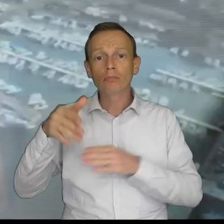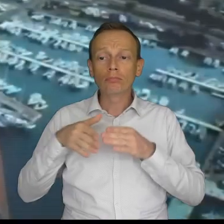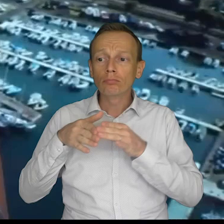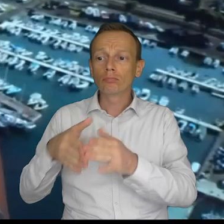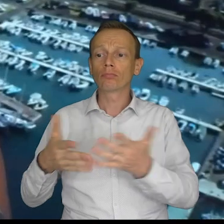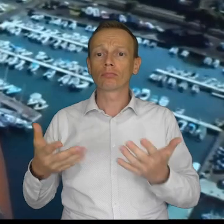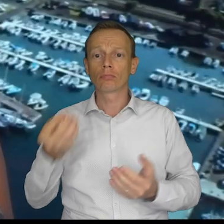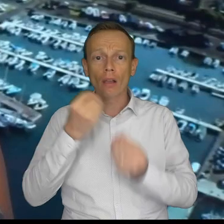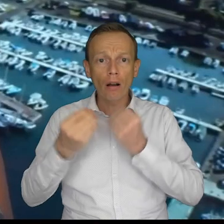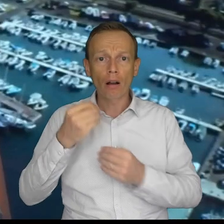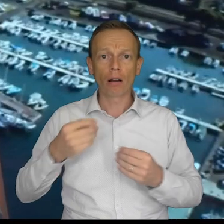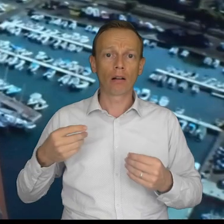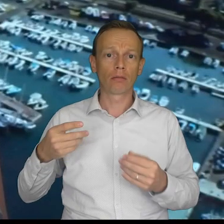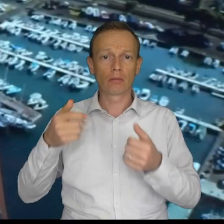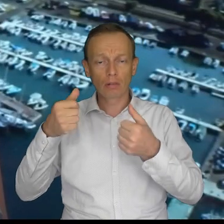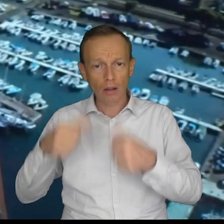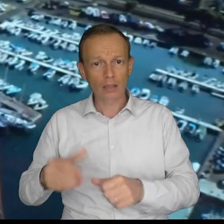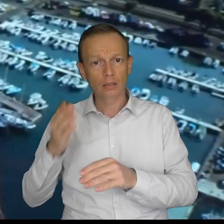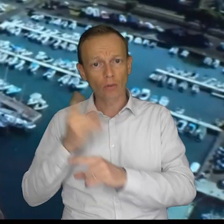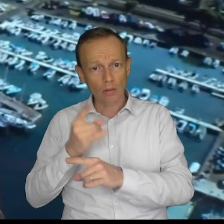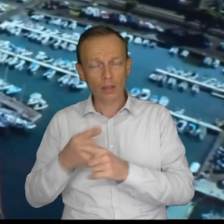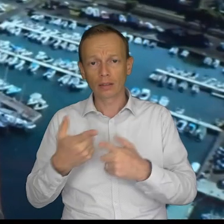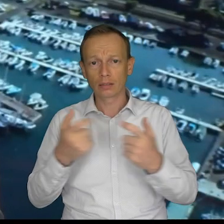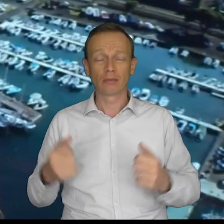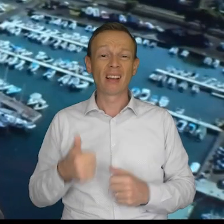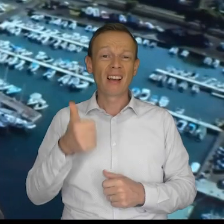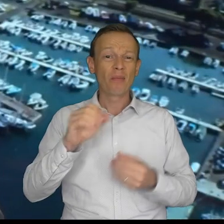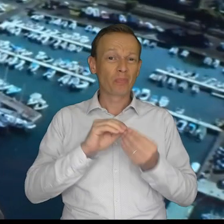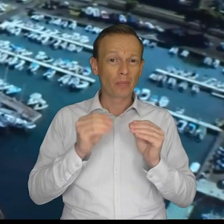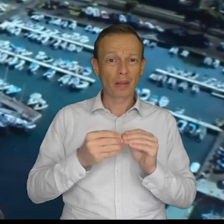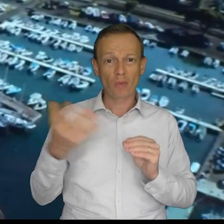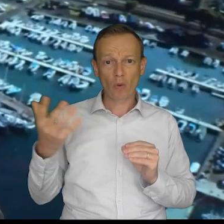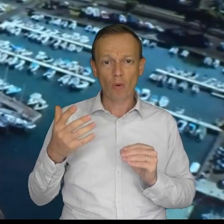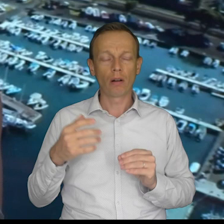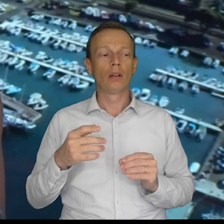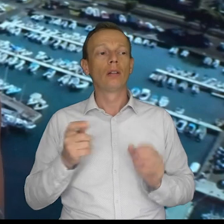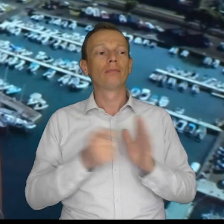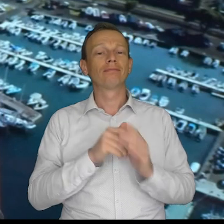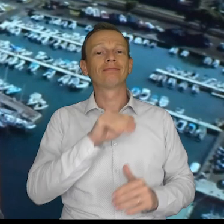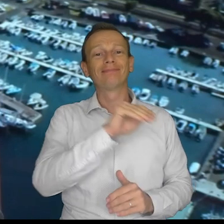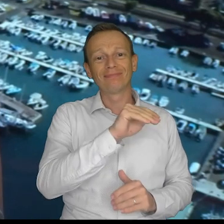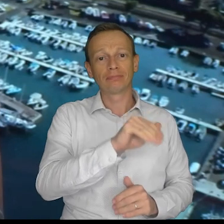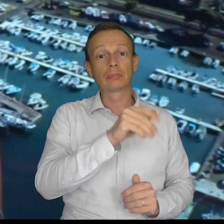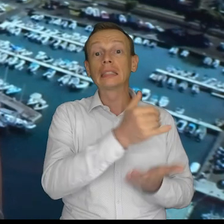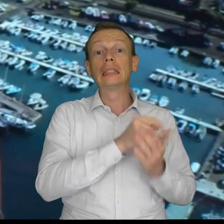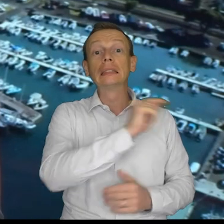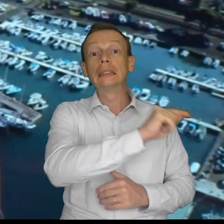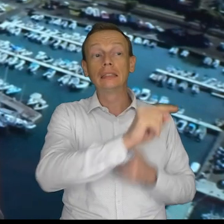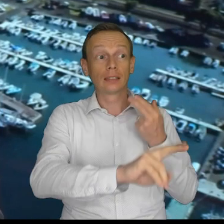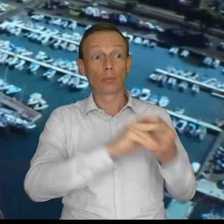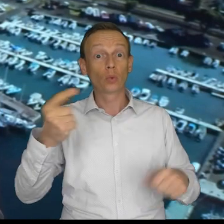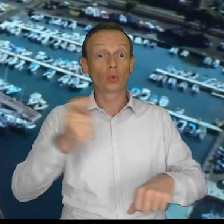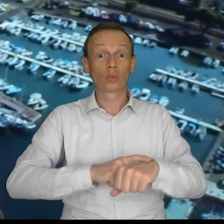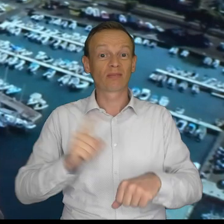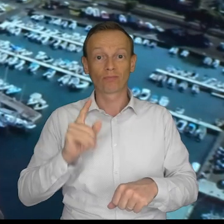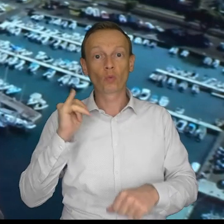restauration. Seul bémol dans toute cette organisation, la communication avec les prestataires des îles surtout n'est pas aussi réactive. Jean-Marc Mosla